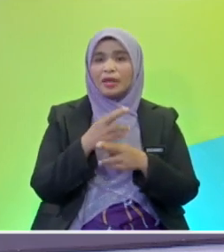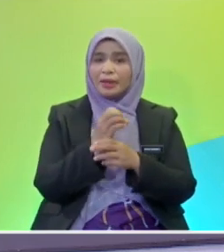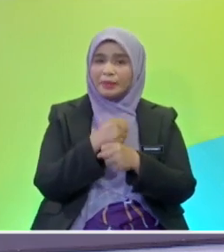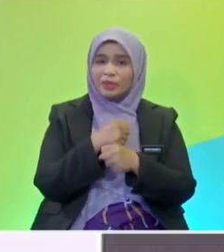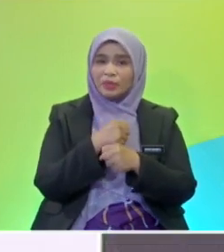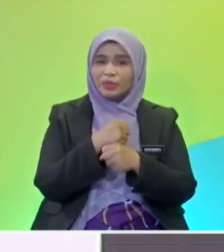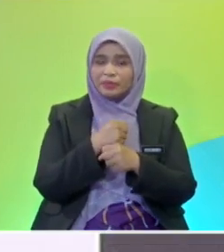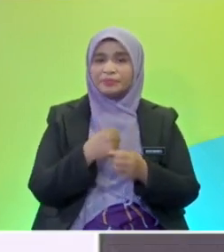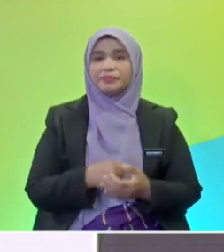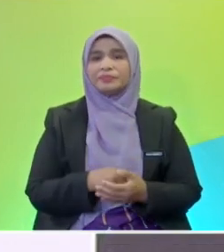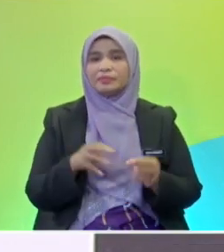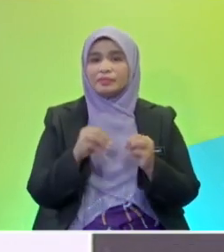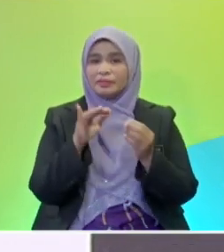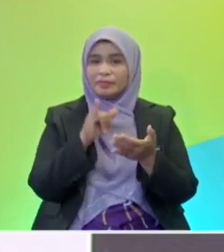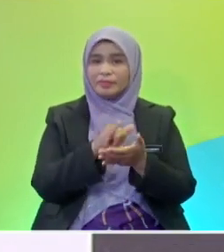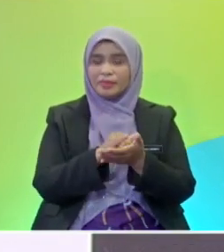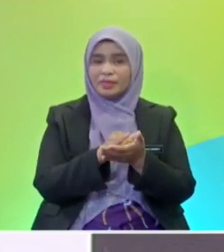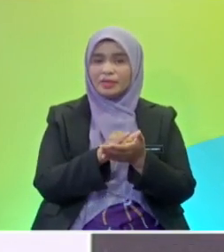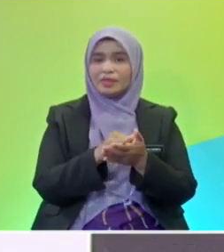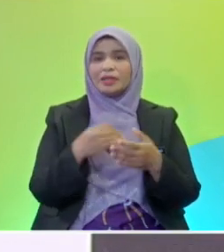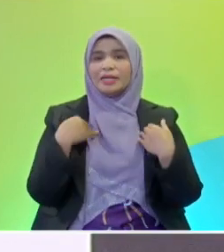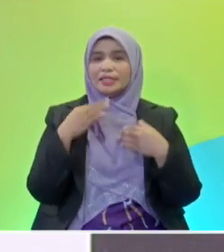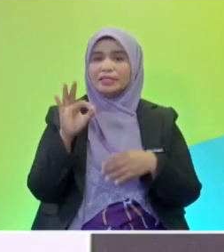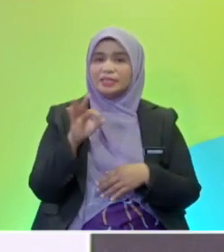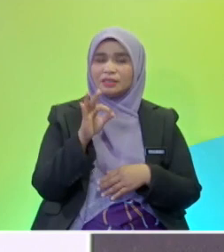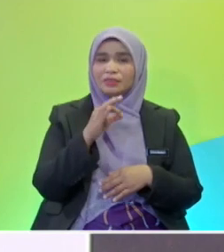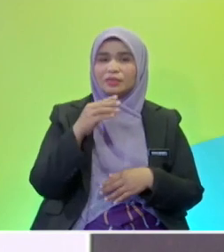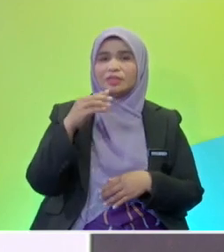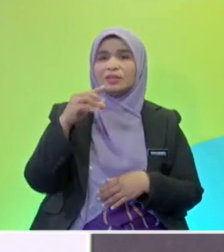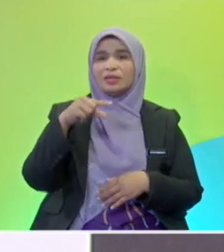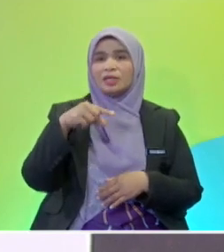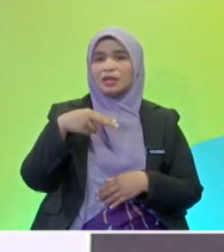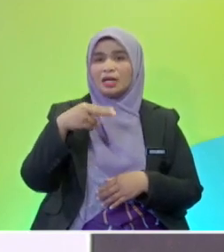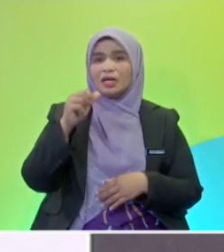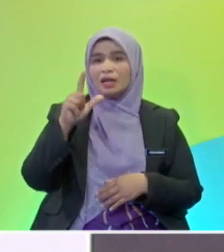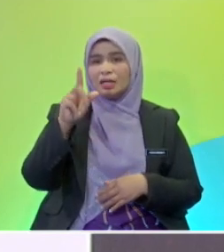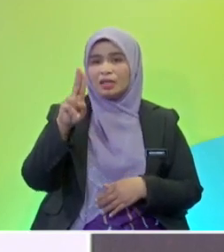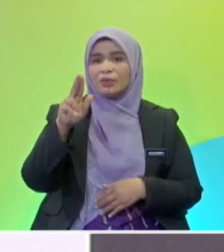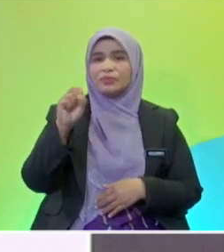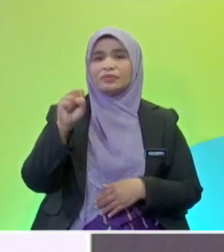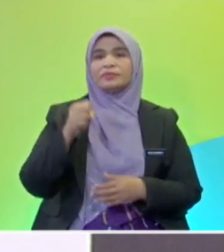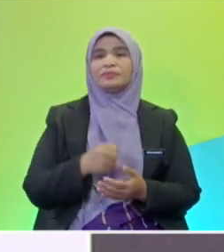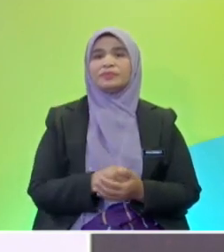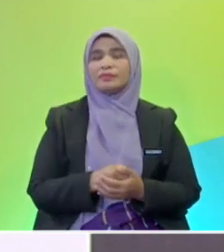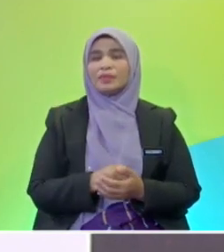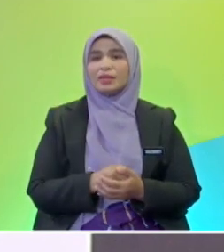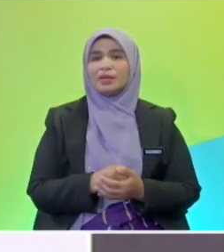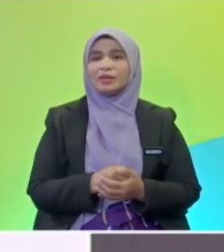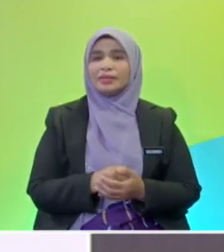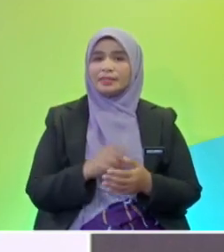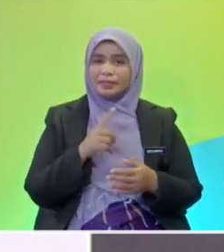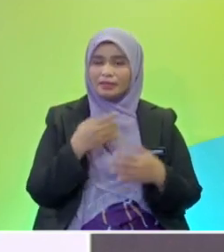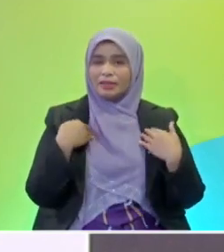label kat sini okey kalau Mira boleh perhatikan dia ada jelujur halus okey kita akan aplikasi mata jahitan tangan yang kita dah belajar okey kita ada jelujur